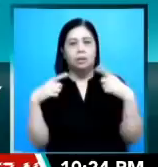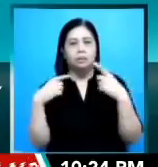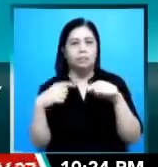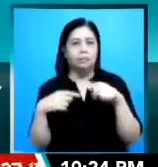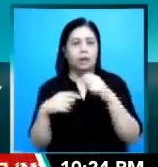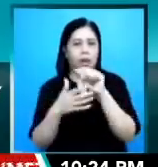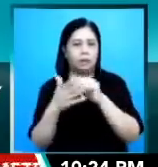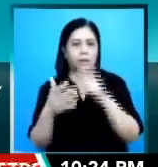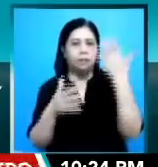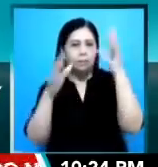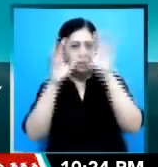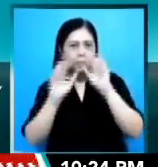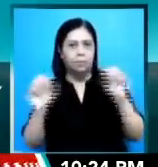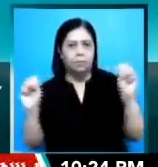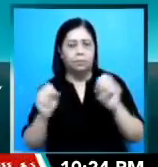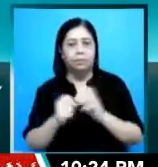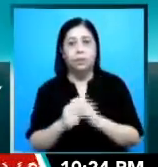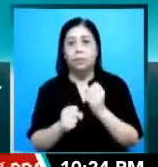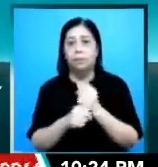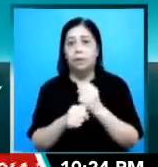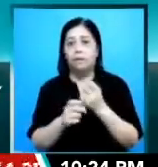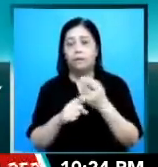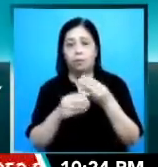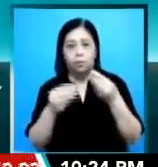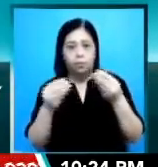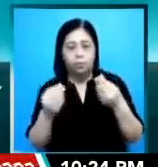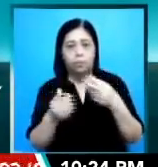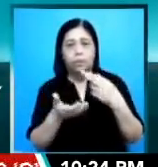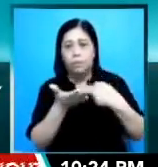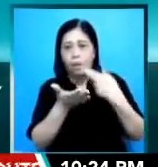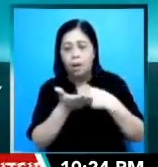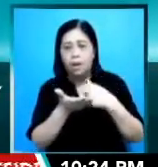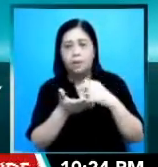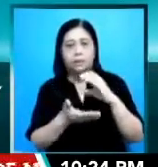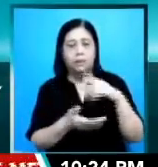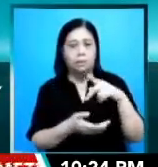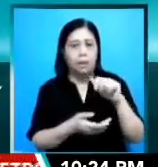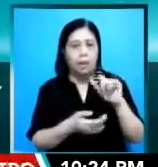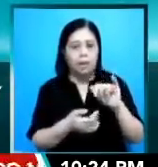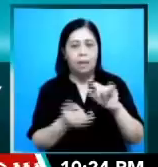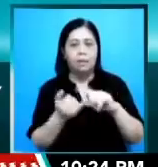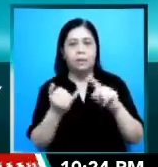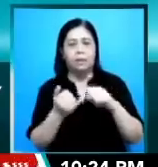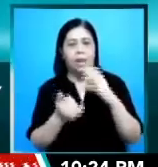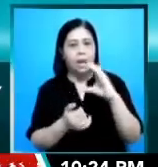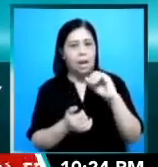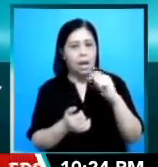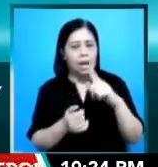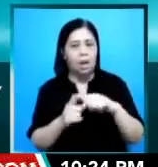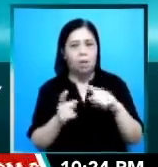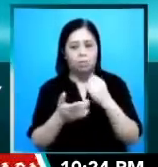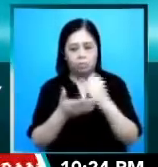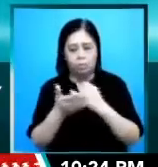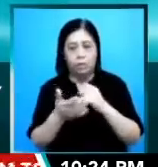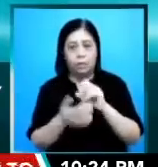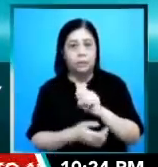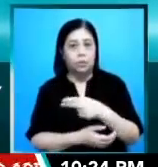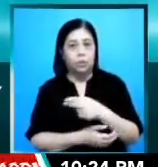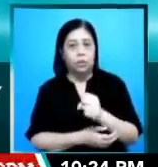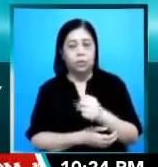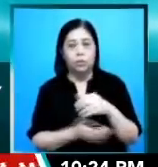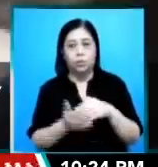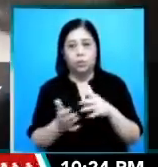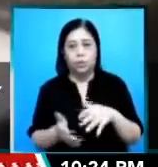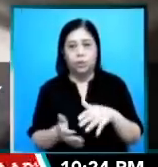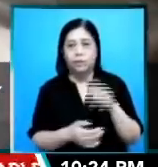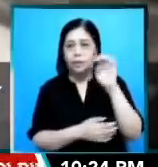pangulo. Gawa naman sa abo, bigas, palay at cacao nibs ang art tribute para kay Aquino ng senior high school student na si Edgian